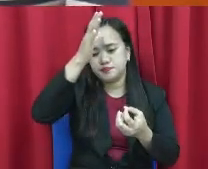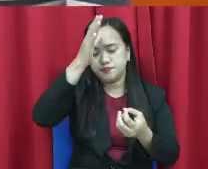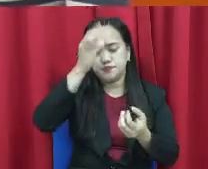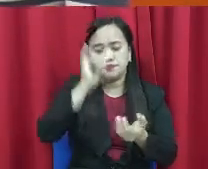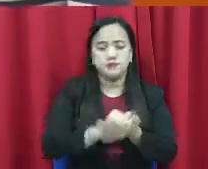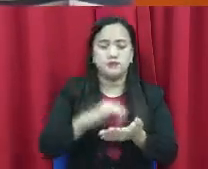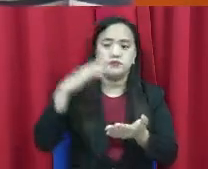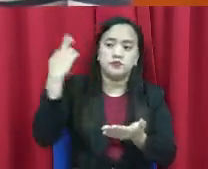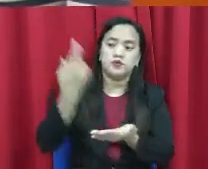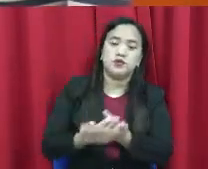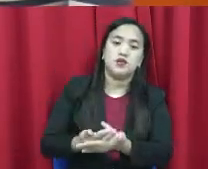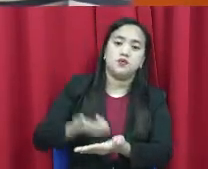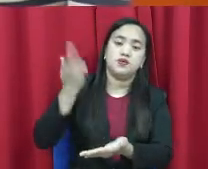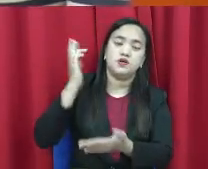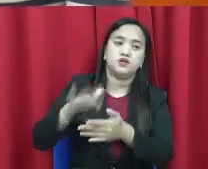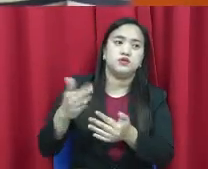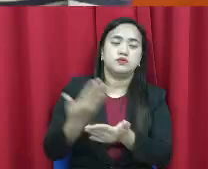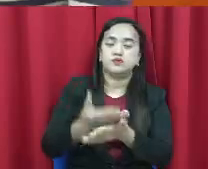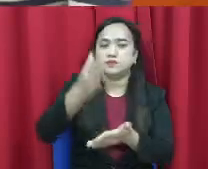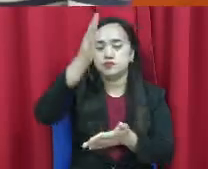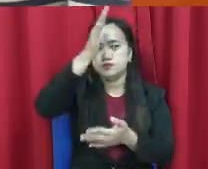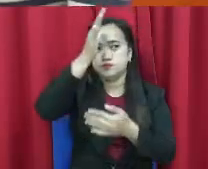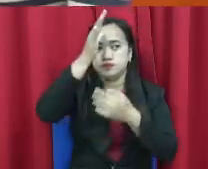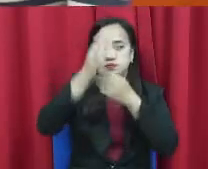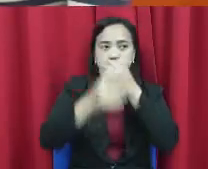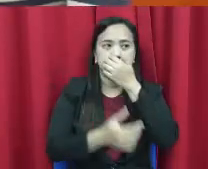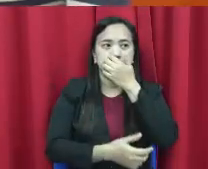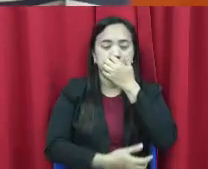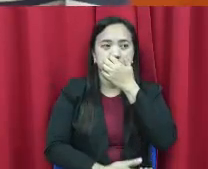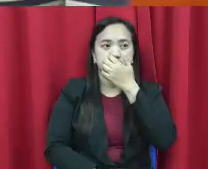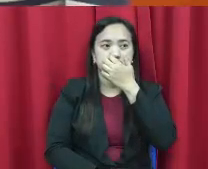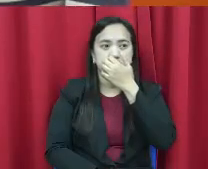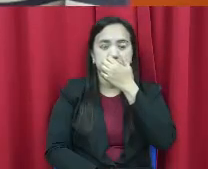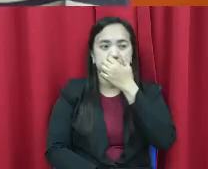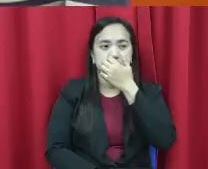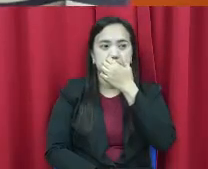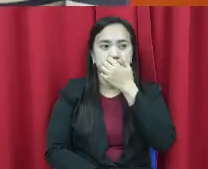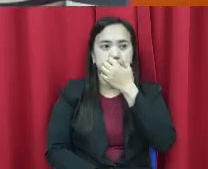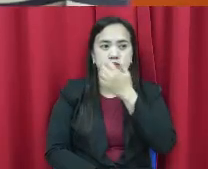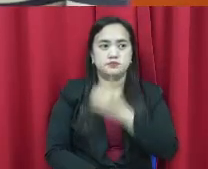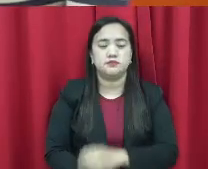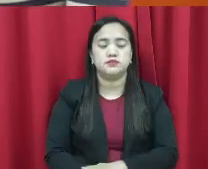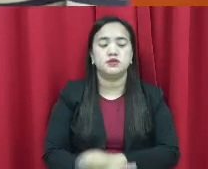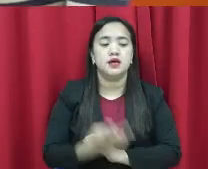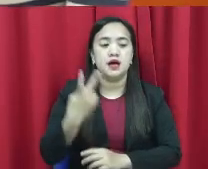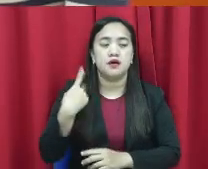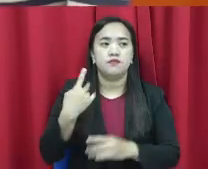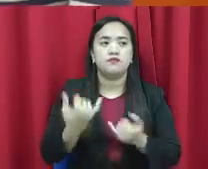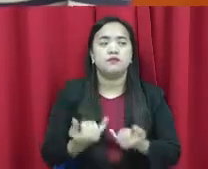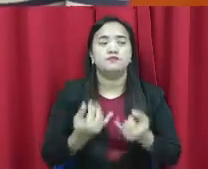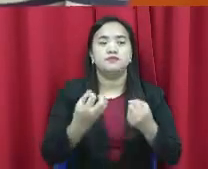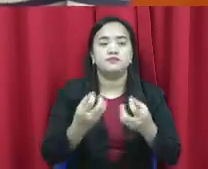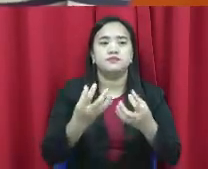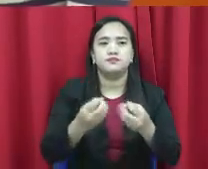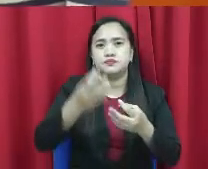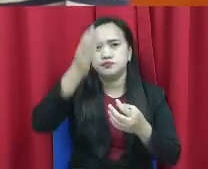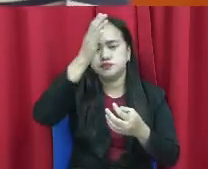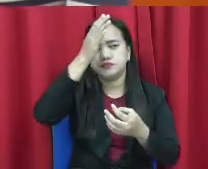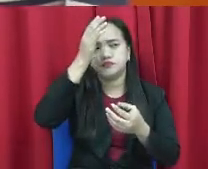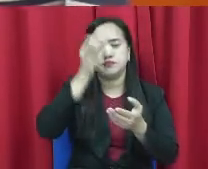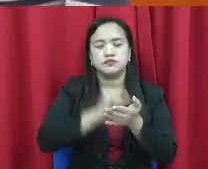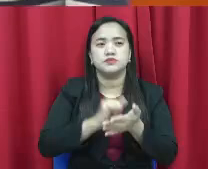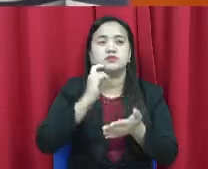fathers kasi doon sa naging usapan po a Marami pong mga fathers nag-share nagpahayag ng kanilang